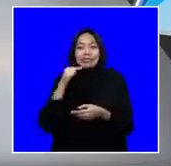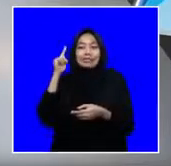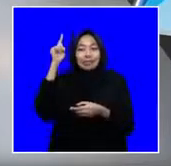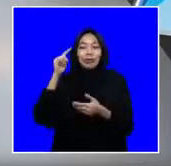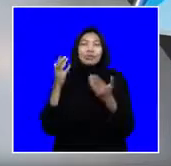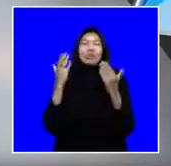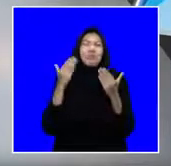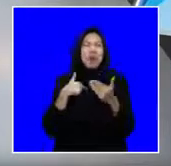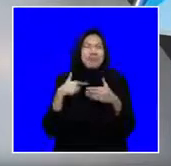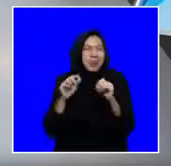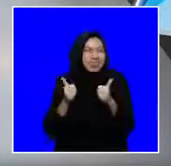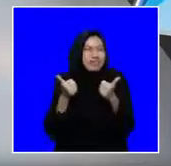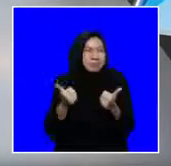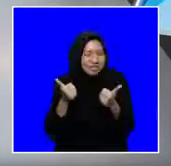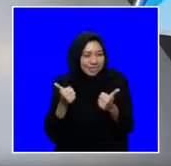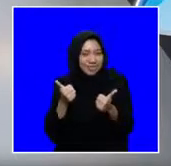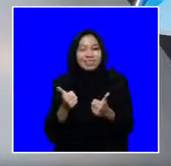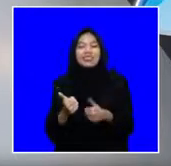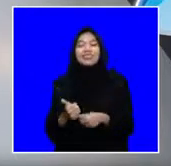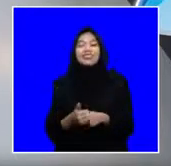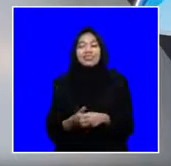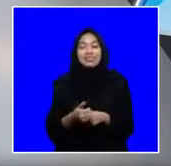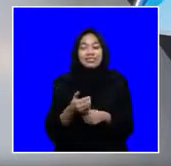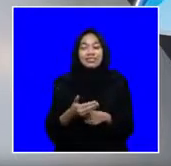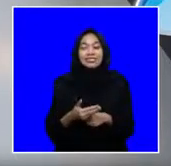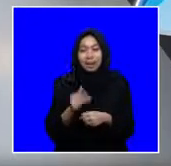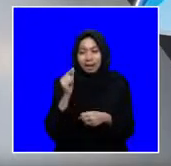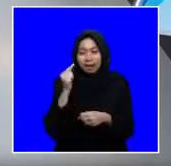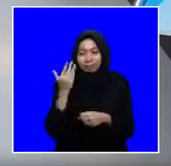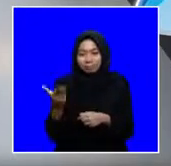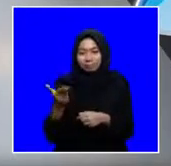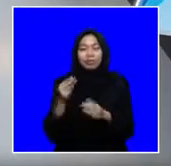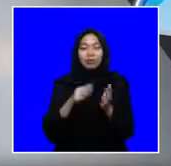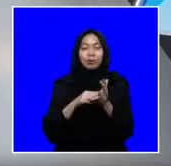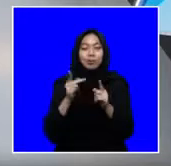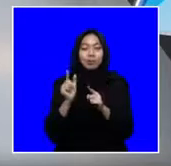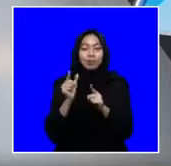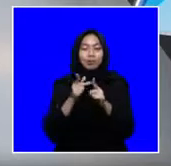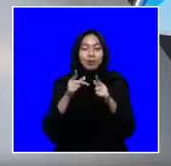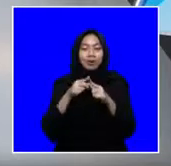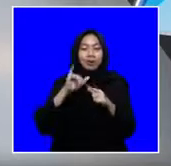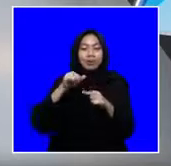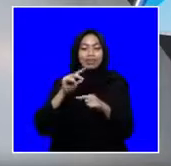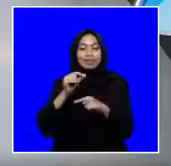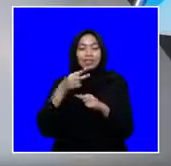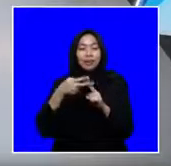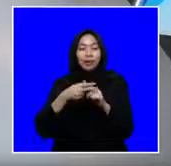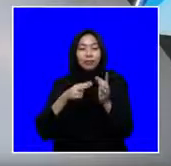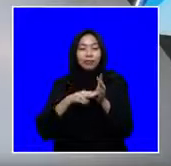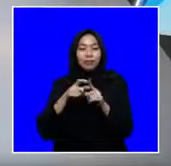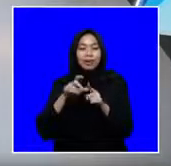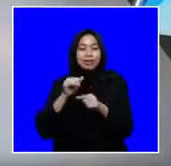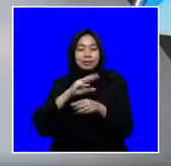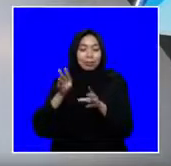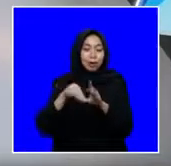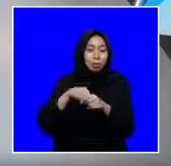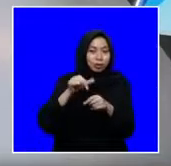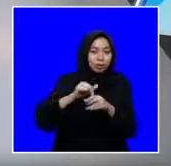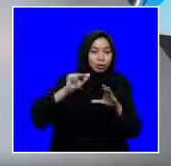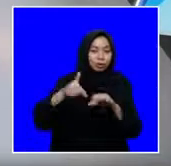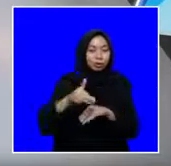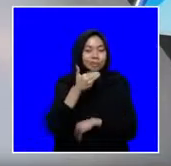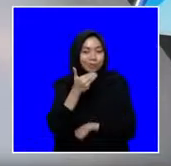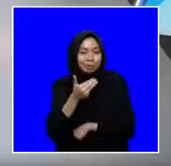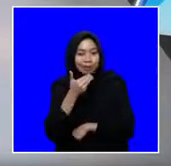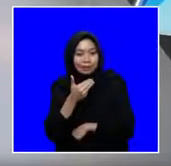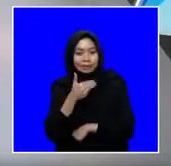bisa berhasil. Dan terima kasih juga saya ucapkan kepada Bapak Muhajir Effendi dan Ibu Sri Mulyani atas waktu dan kesediaannya untuk tadi bergabung bersama kami